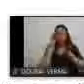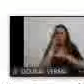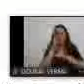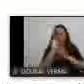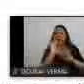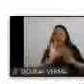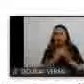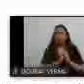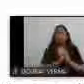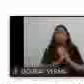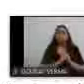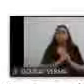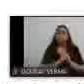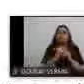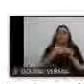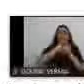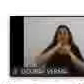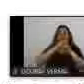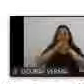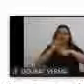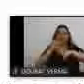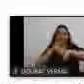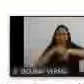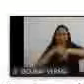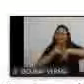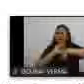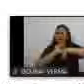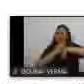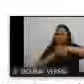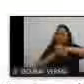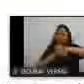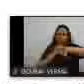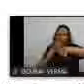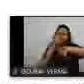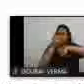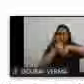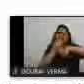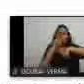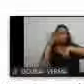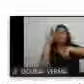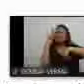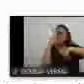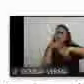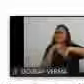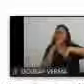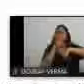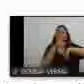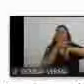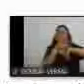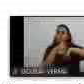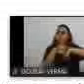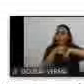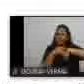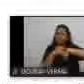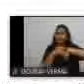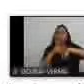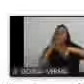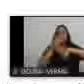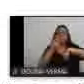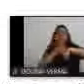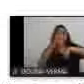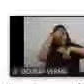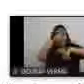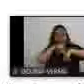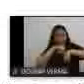का ऊपर का ग्लास सरफेस है, जो लेंस है, जो लेंस जो अंदर है वो वॉच का फेस है, जो